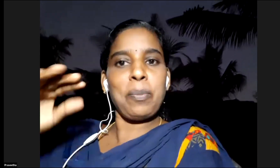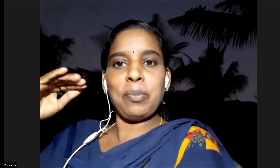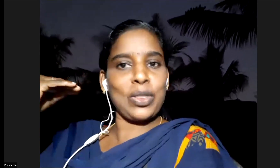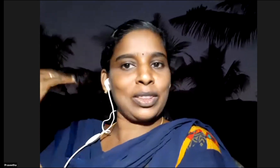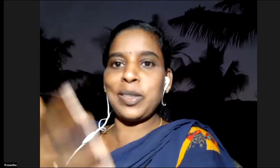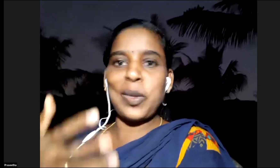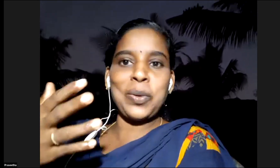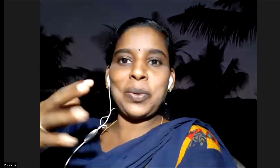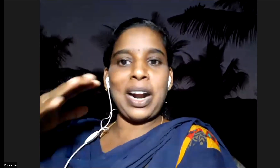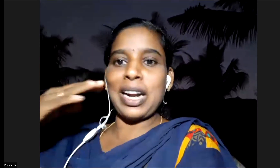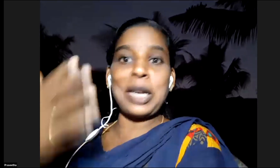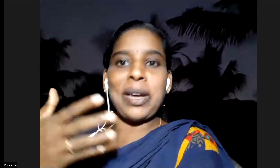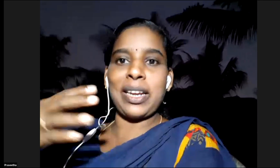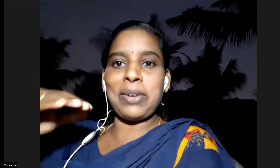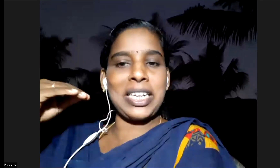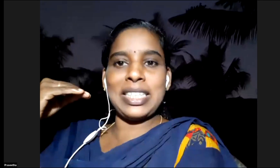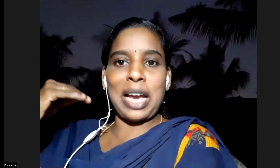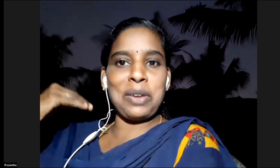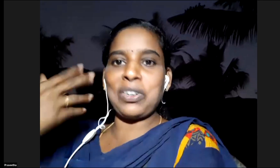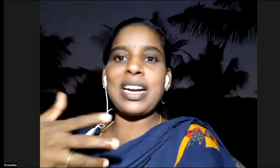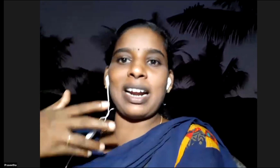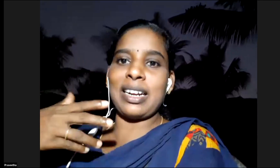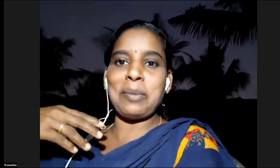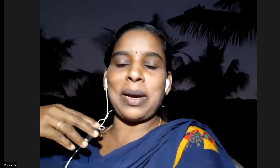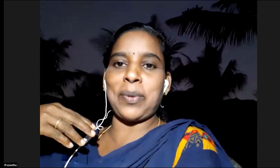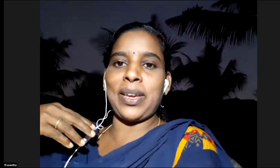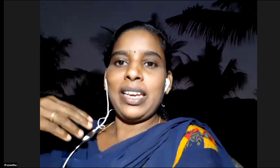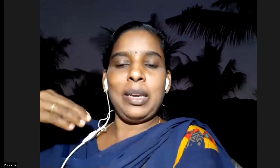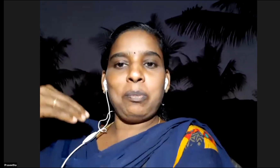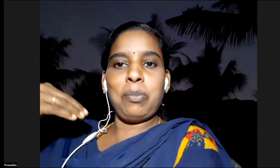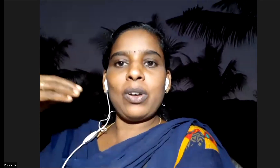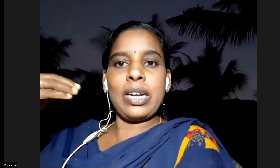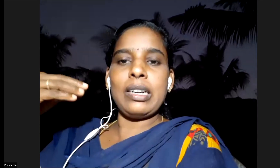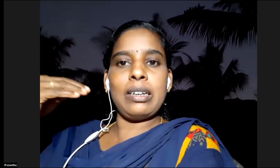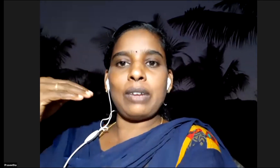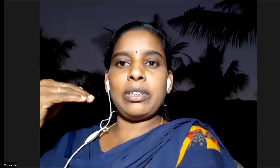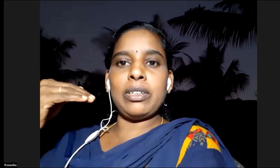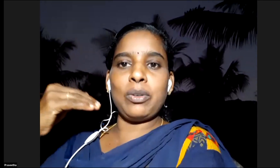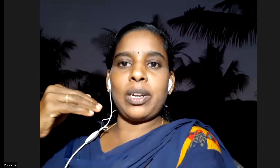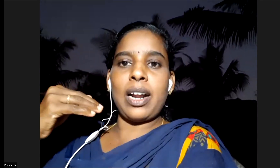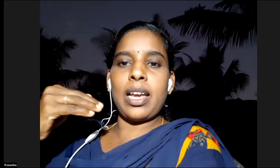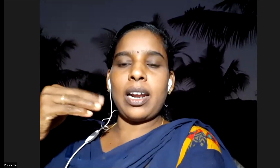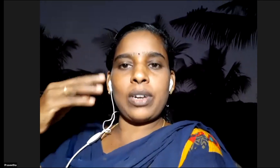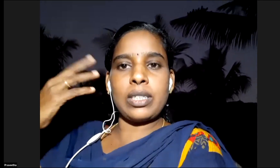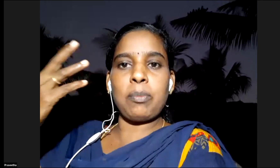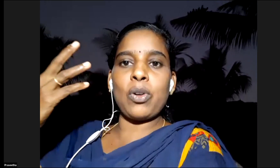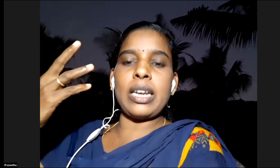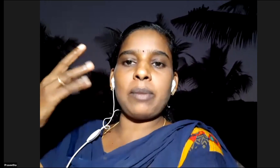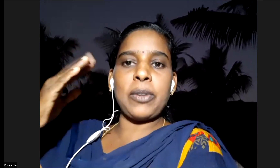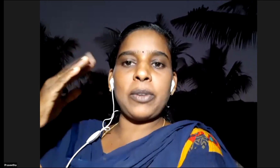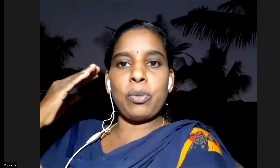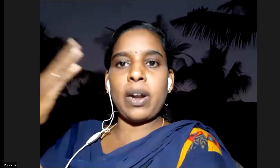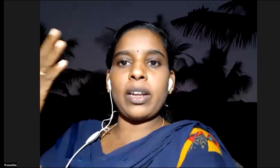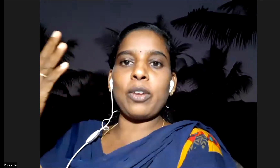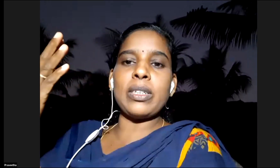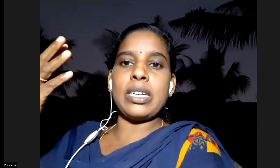അപ്പൊ മൊത്തത്തിലൊരു കളറ് മാറി, അവരുടെ ലൈഫിന്റെ കളറ് തന്നെ മാറിപ്പോയി. ഇപ്പോഴൊക്കെ ഡഫ് കുട്ടികളായാലും അവർക്ക് സപ്പോർട്ട് ചെയ്യാൻ